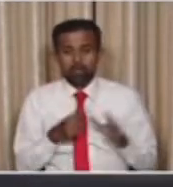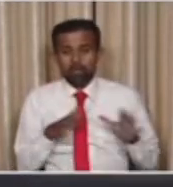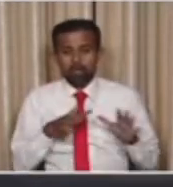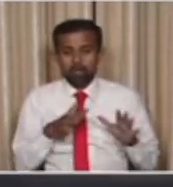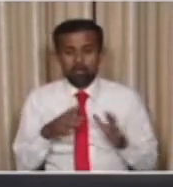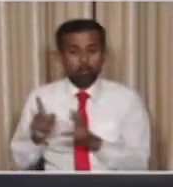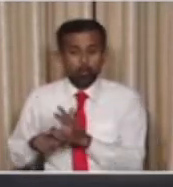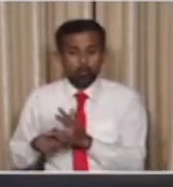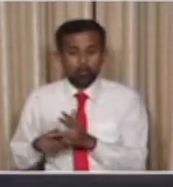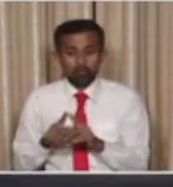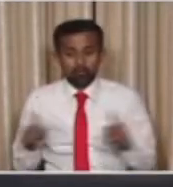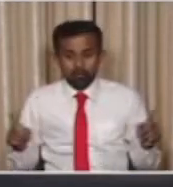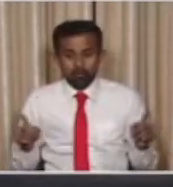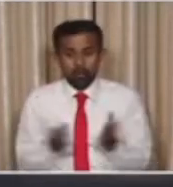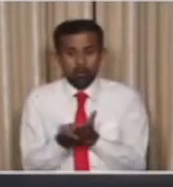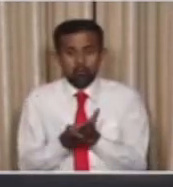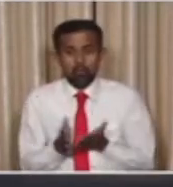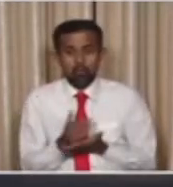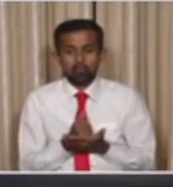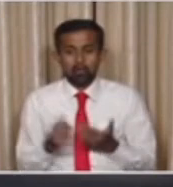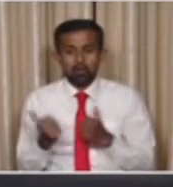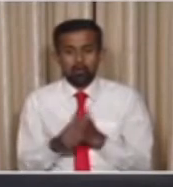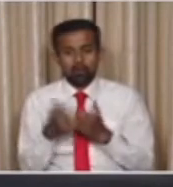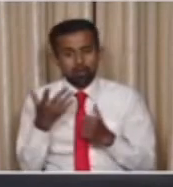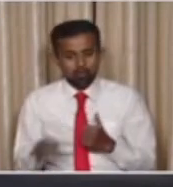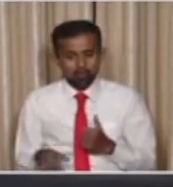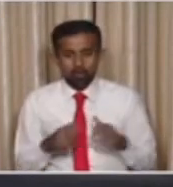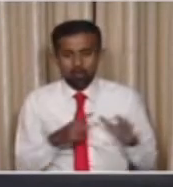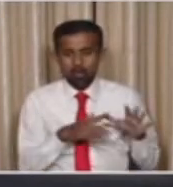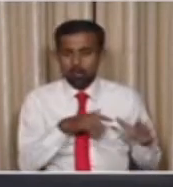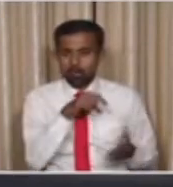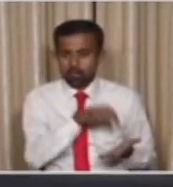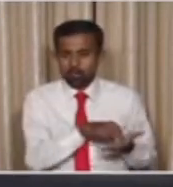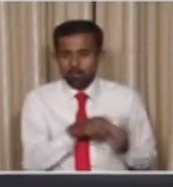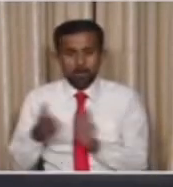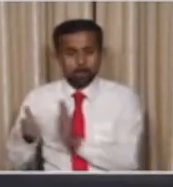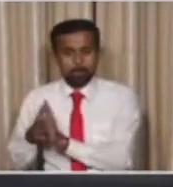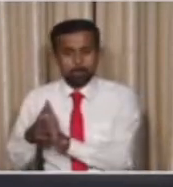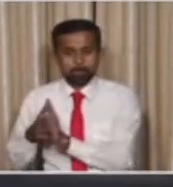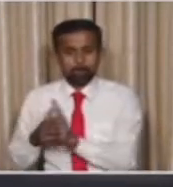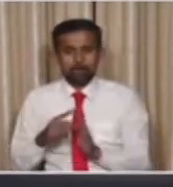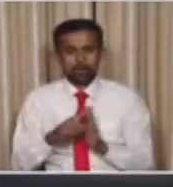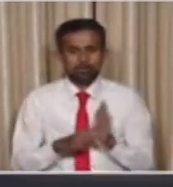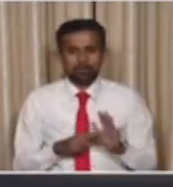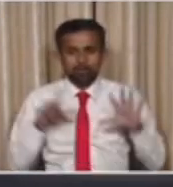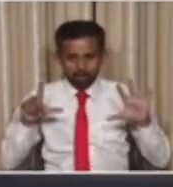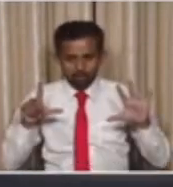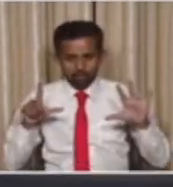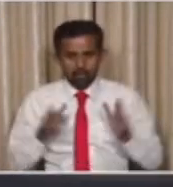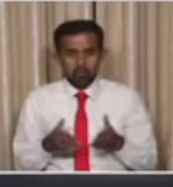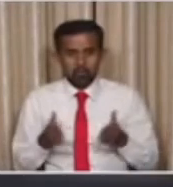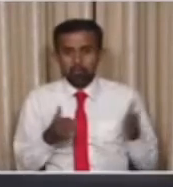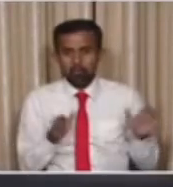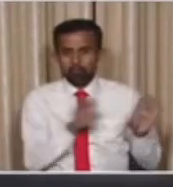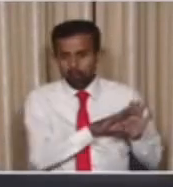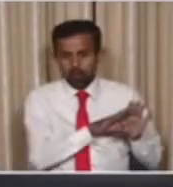සිට ඕමන්ත දක්වා දුම්රිය මාර්ගය සම්පූර්ණයෙන් අලුත් වැඩියා කළා. අනුරාධපුරයේ සිට මාවෝ දක්වා ජනවාරි 7වෙනිදා දුම්රිය මාර්ගයේ